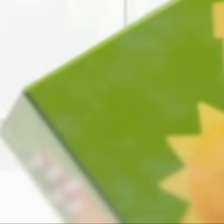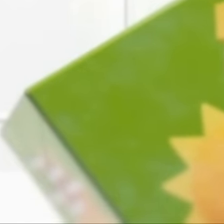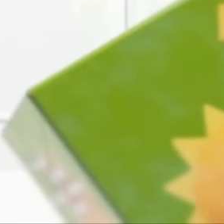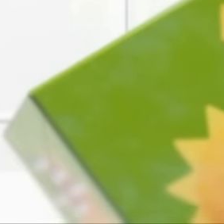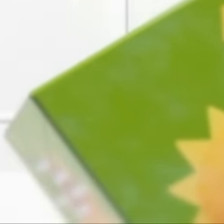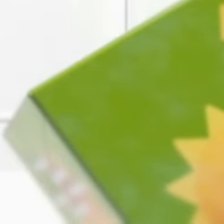날씨였습니다